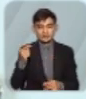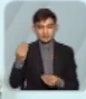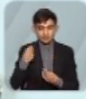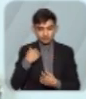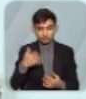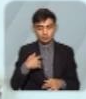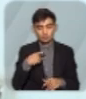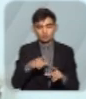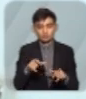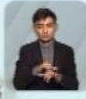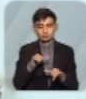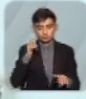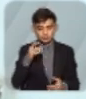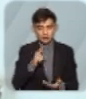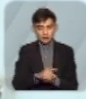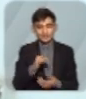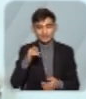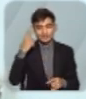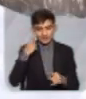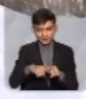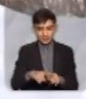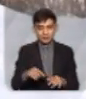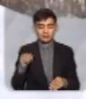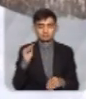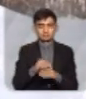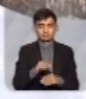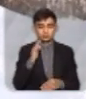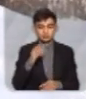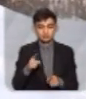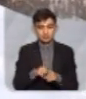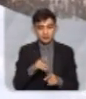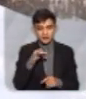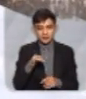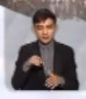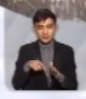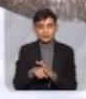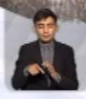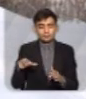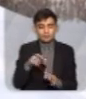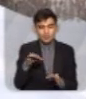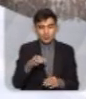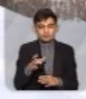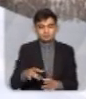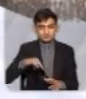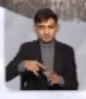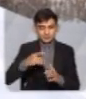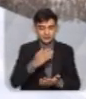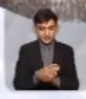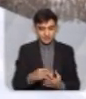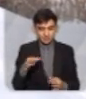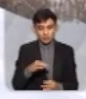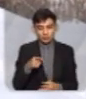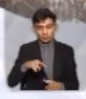сол мәселе бойынша. Және де техника санын да көбейтеміз. Жол бойындағы құдықтардың қақпағы жоқ, құбырға арналған шұңқырлардың